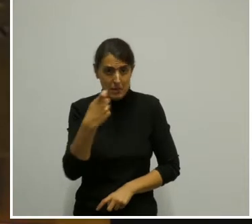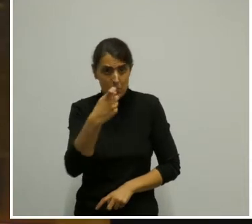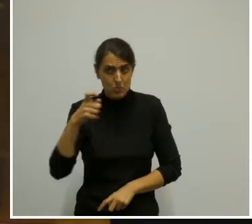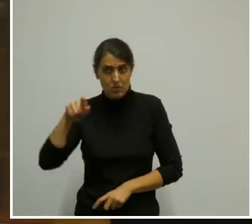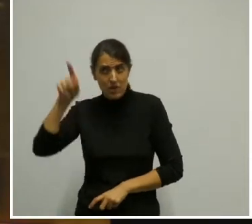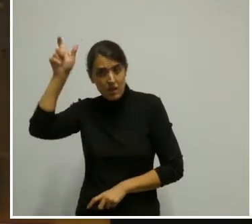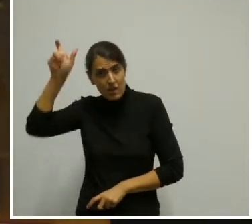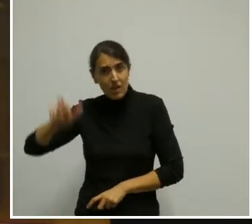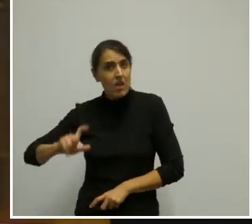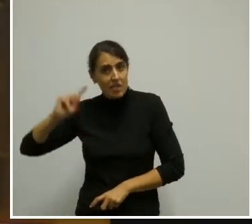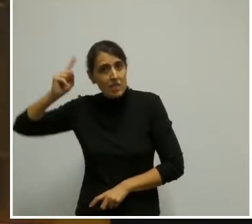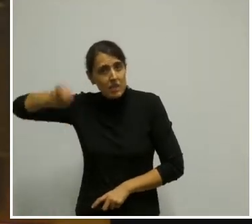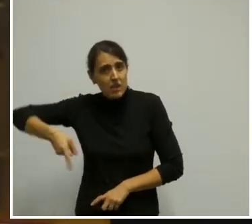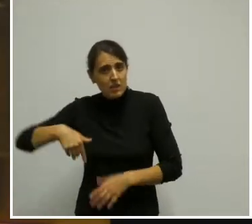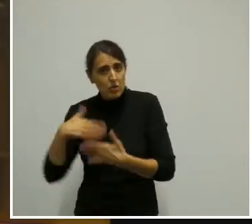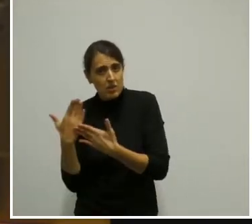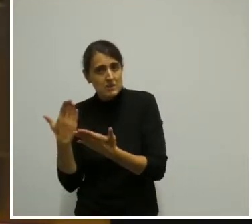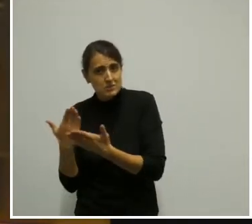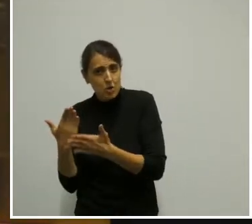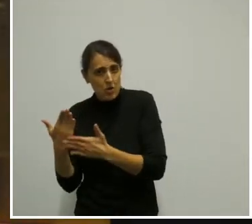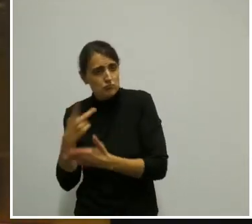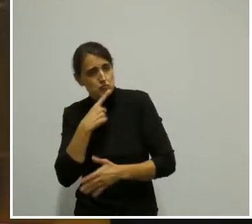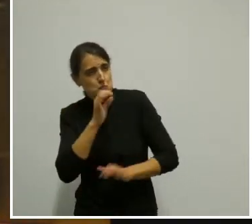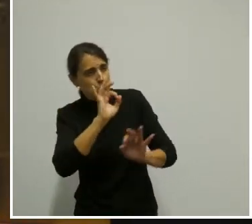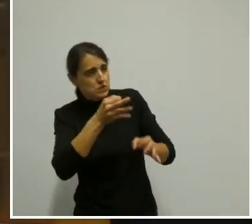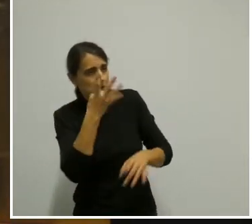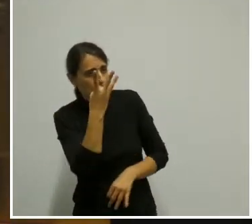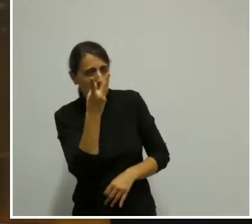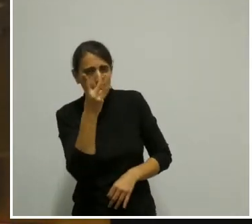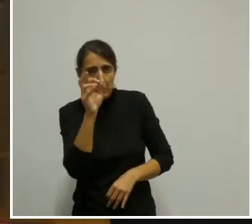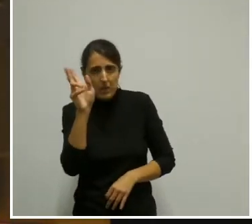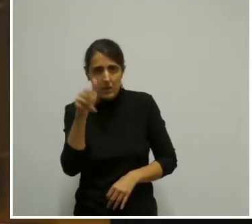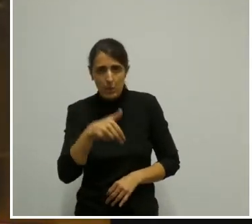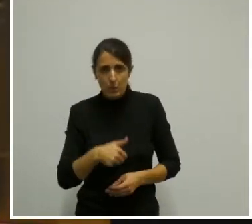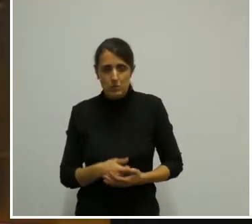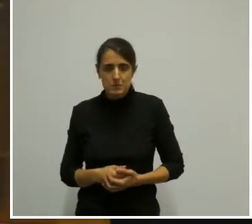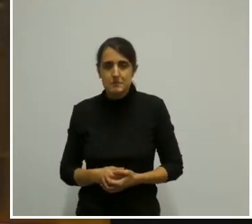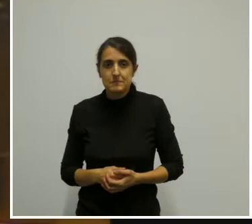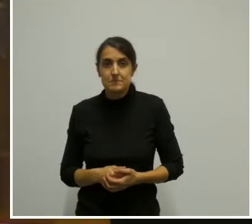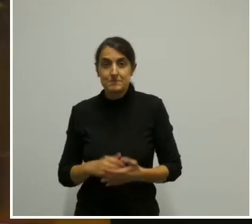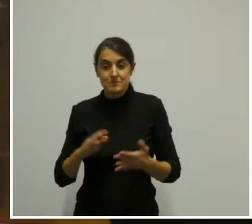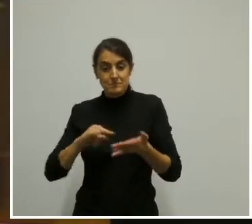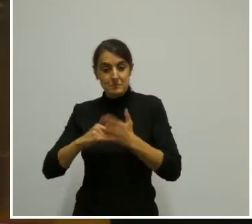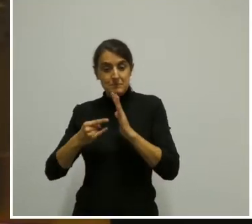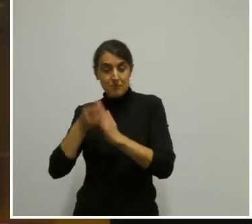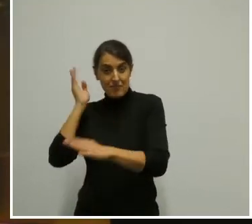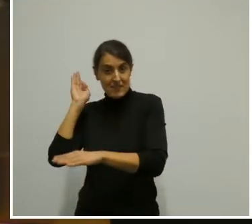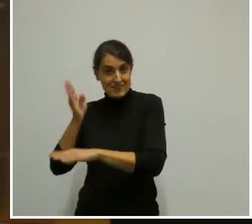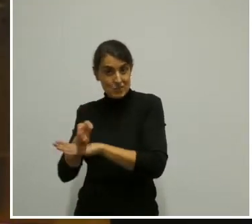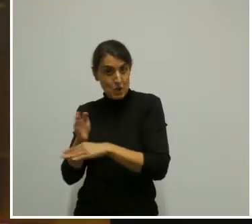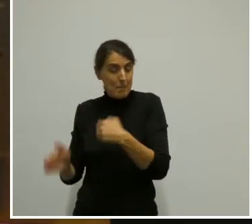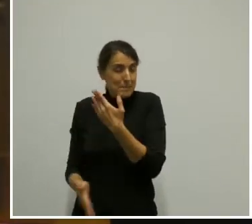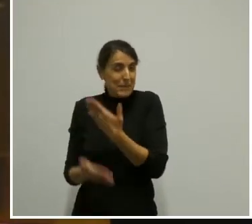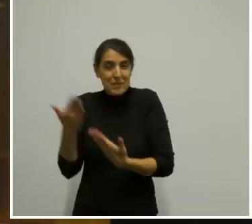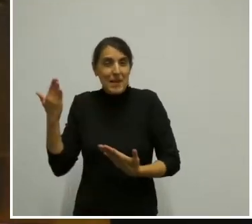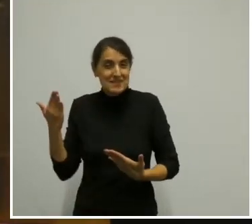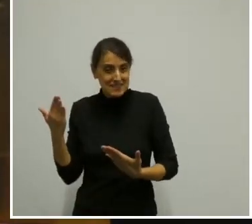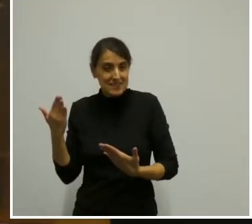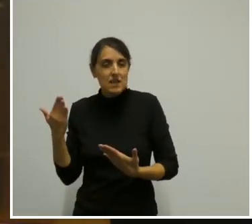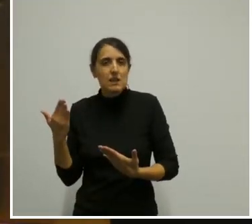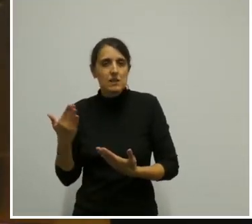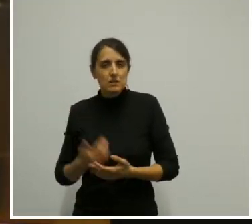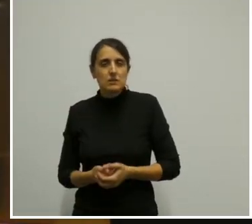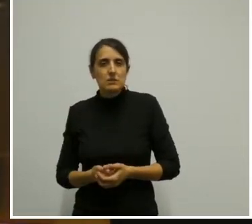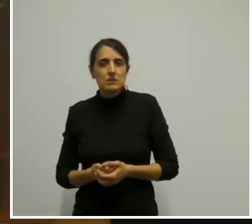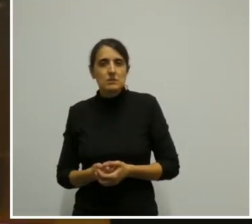teu centre i et dirà que és així. Al principi de pla de xoc no era, o sigui, era així, però